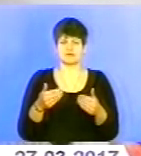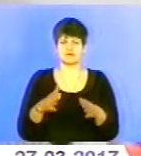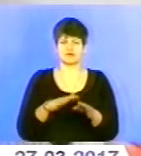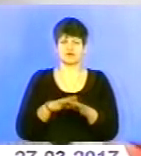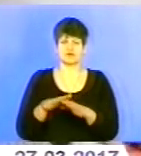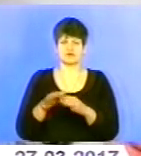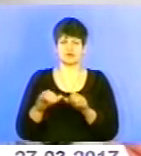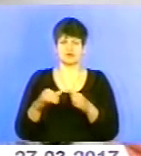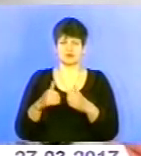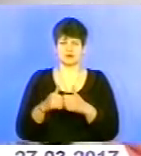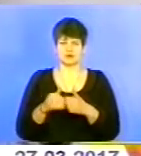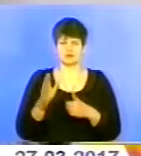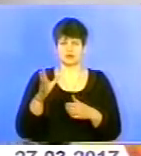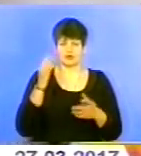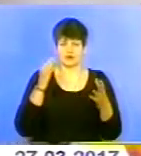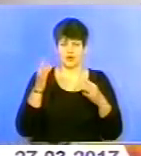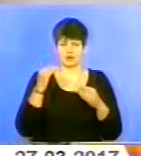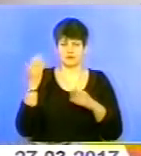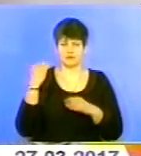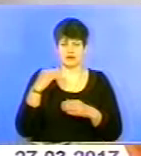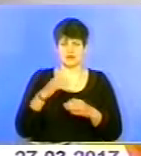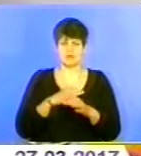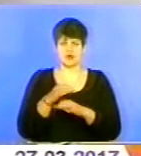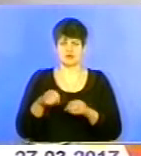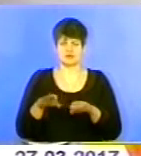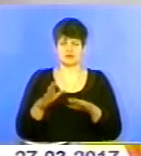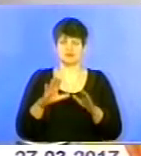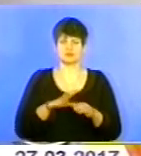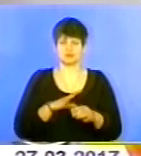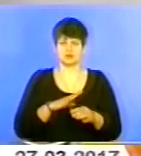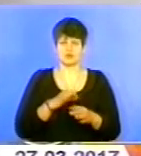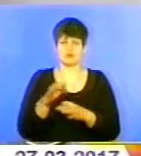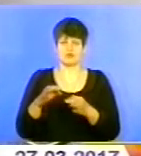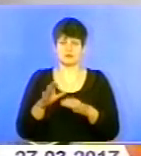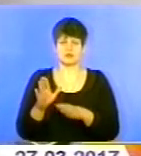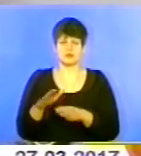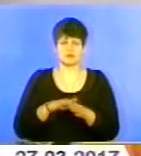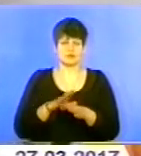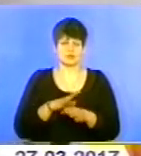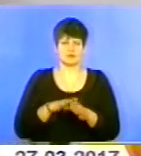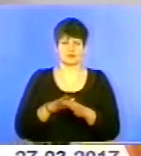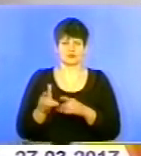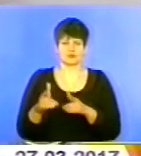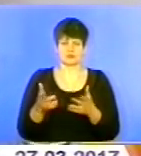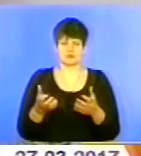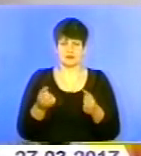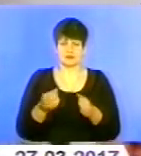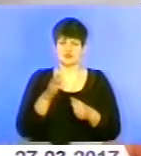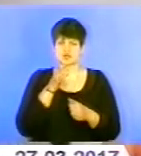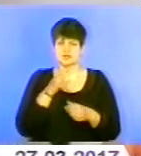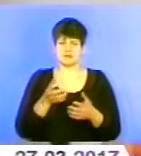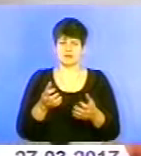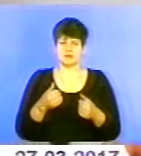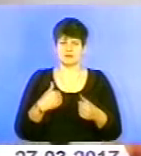виконавчим комітетом, були враховані в попередньому проєкті рішення. Вони пройшли громадські обговорення, вони були повністю готові до прийняття. Під час прийняття